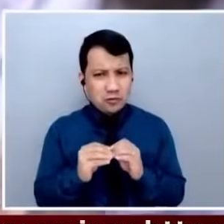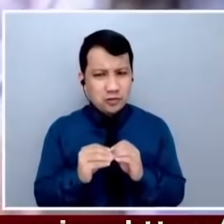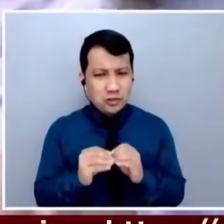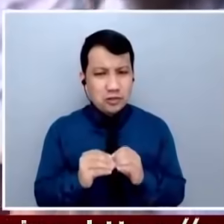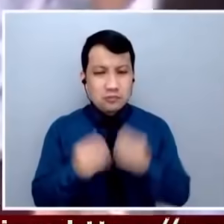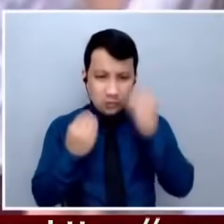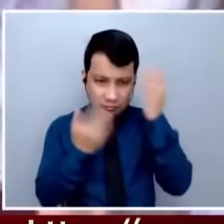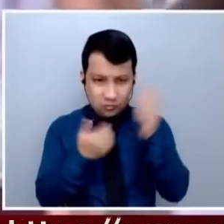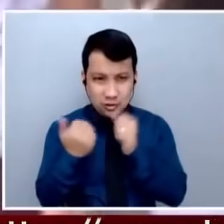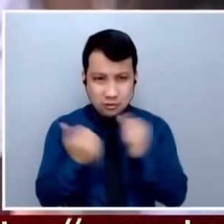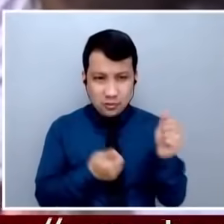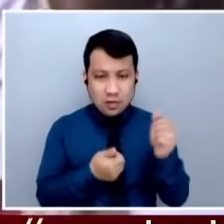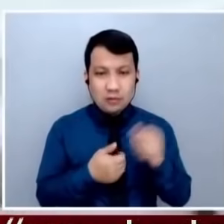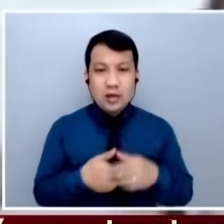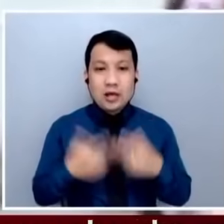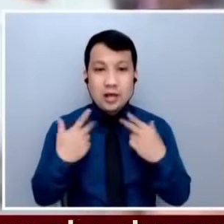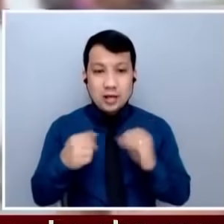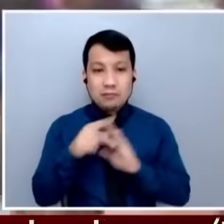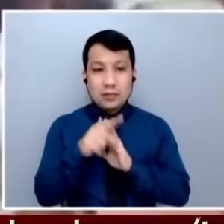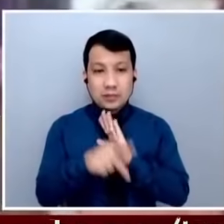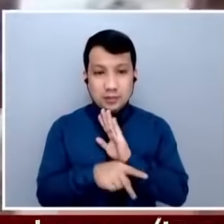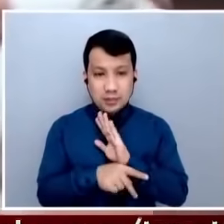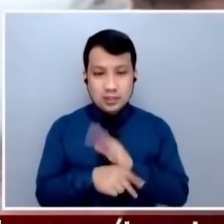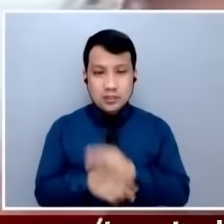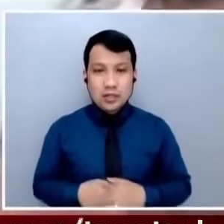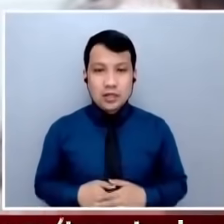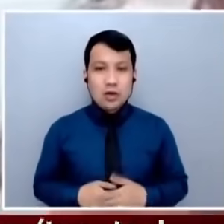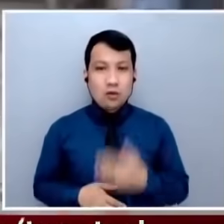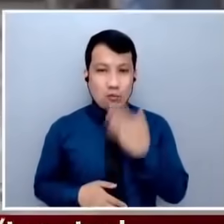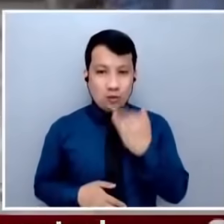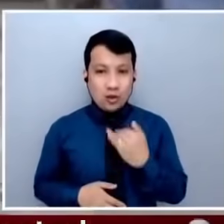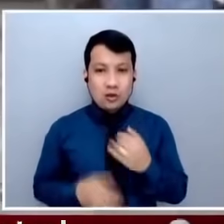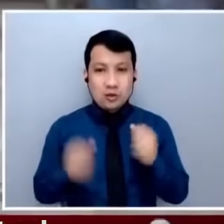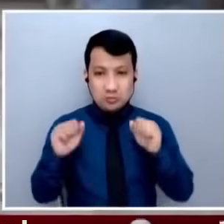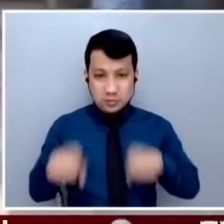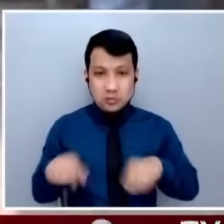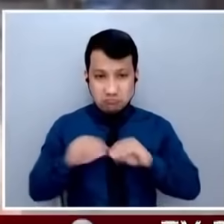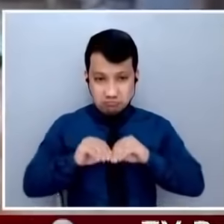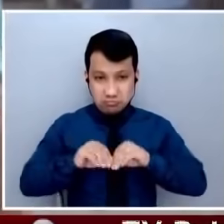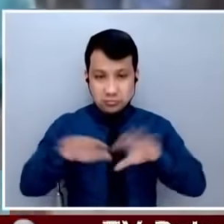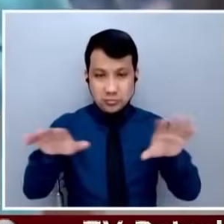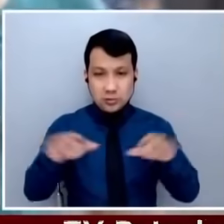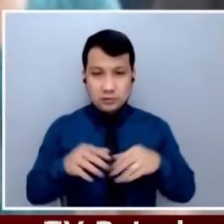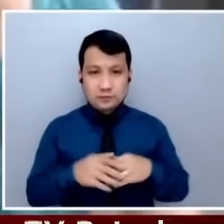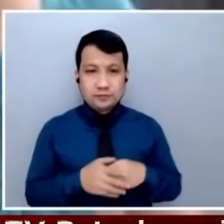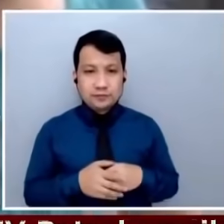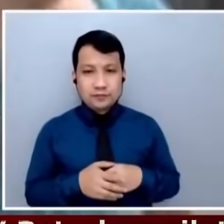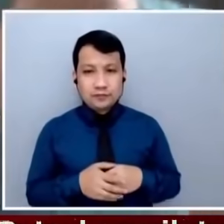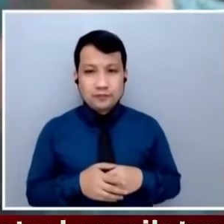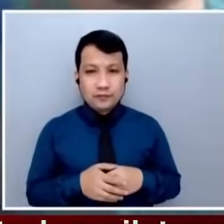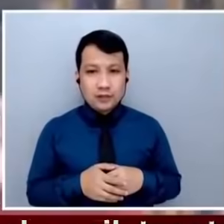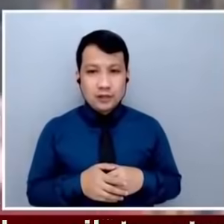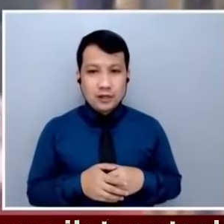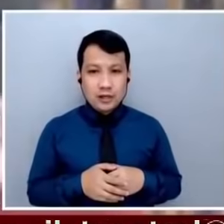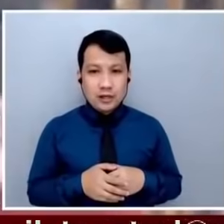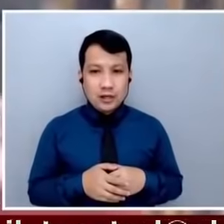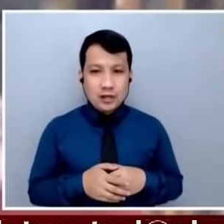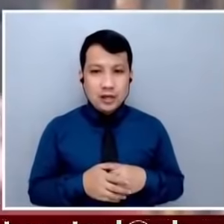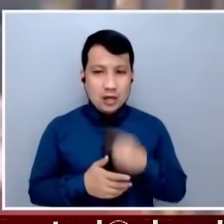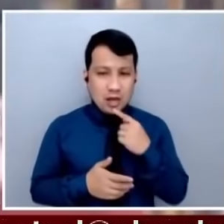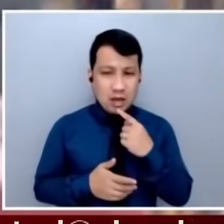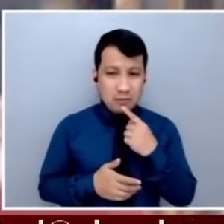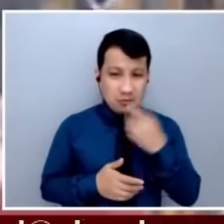pagsunod sa minimum health protocols para iwas sa posibleng hawahan at mas maging merry ang ating